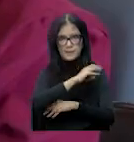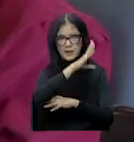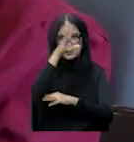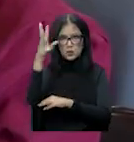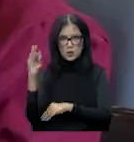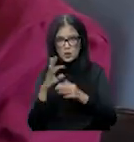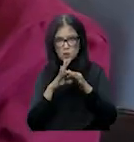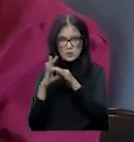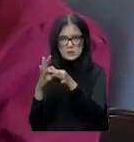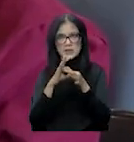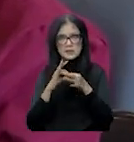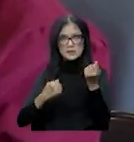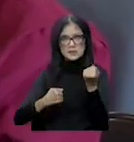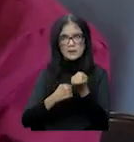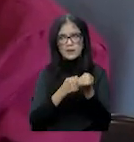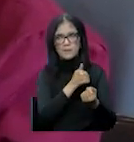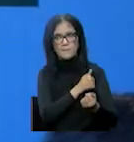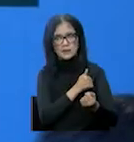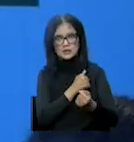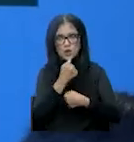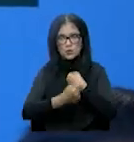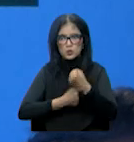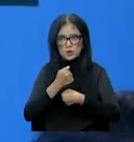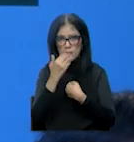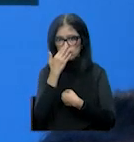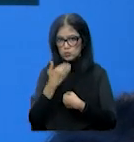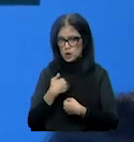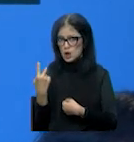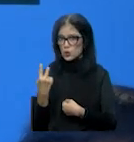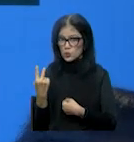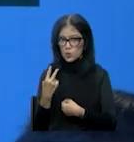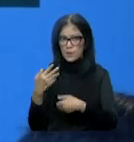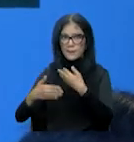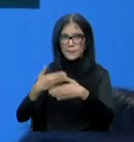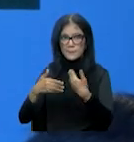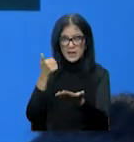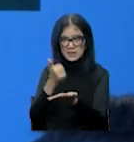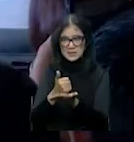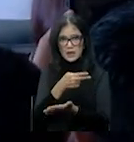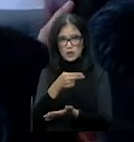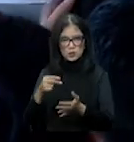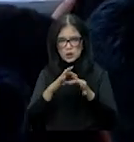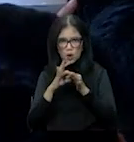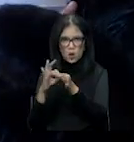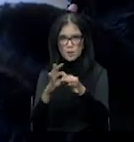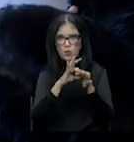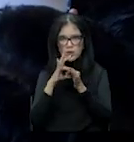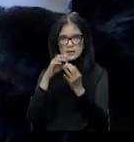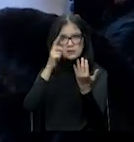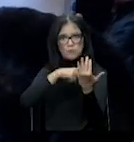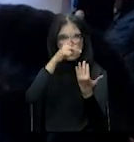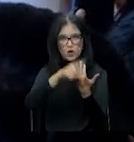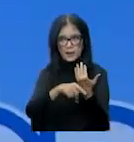terhadap usaha milik bangsa kedua perusahaan produk asli Indonesia ini melakukan kolaborasi melalui program berbagi berkah